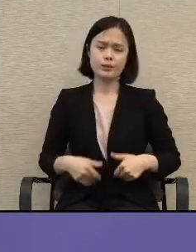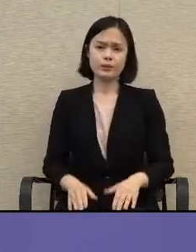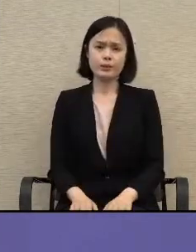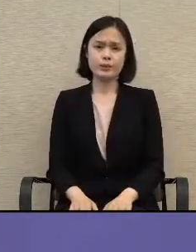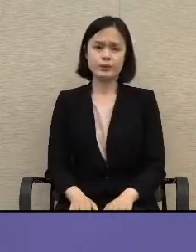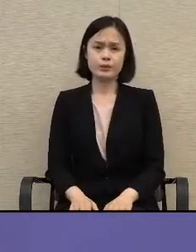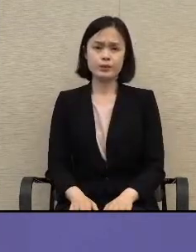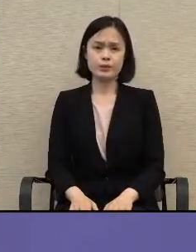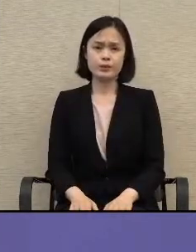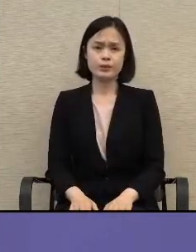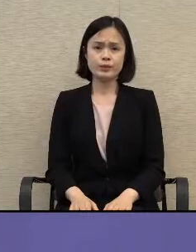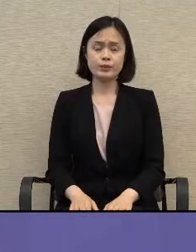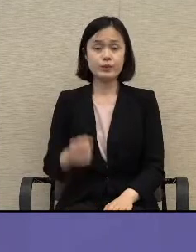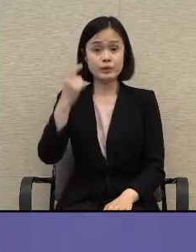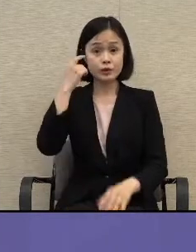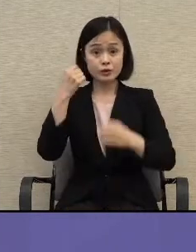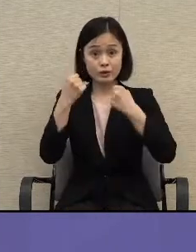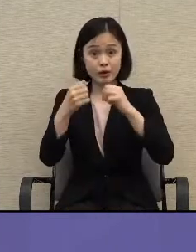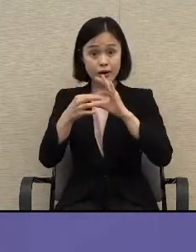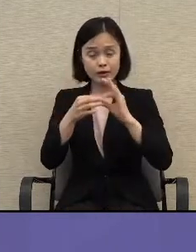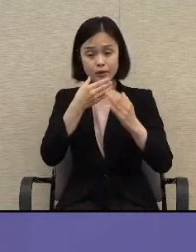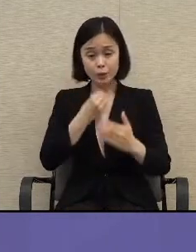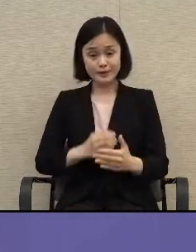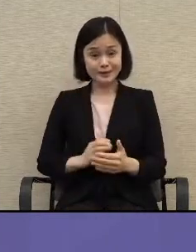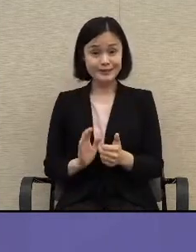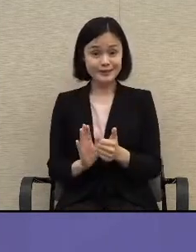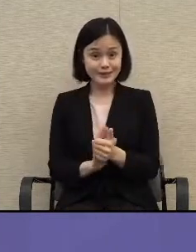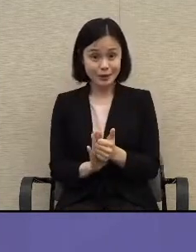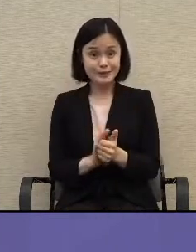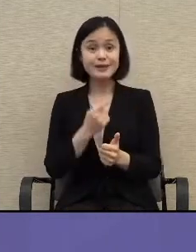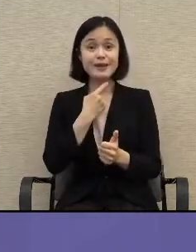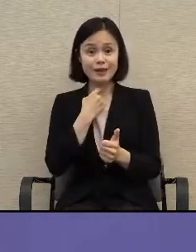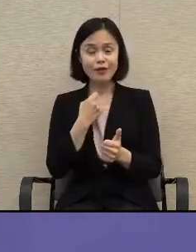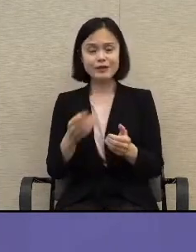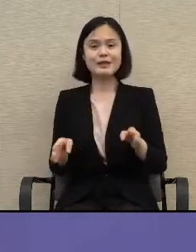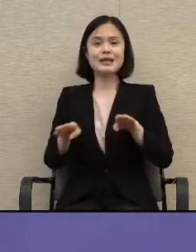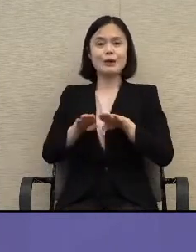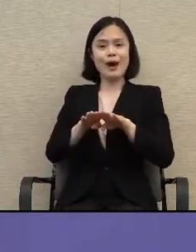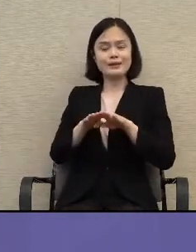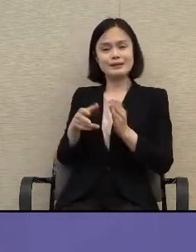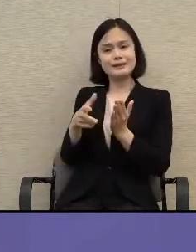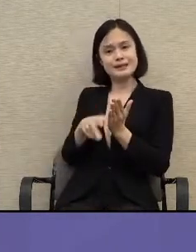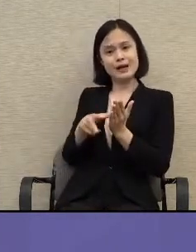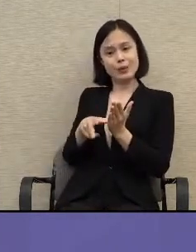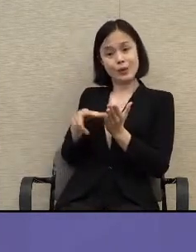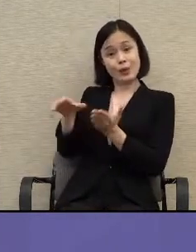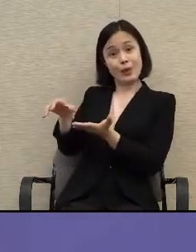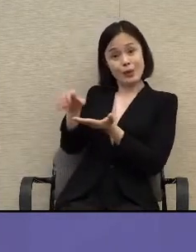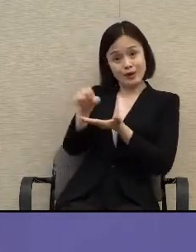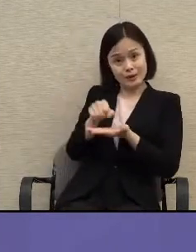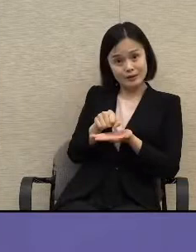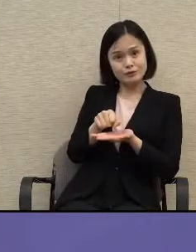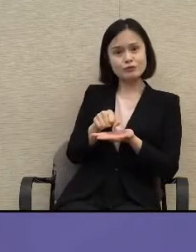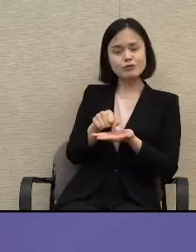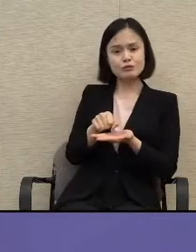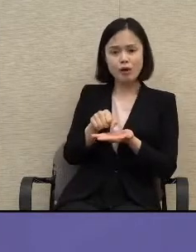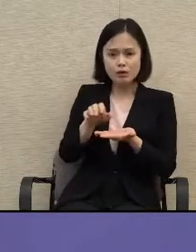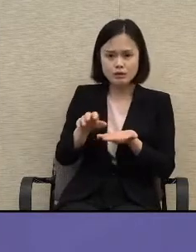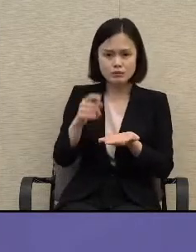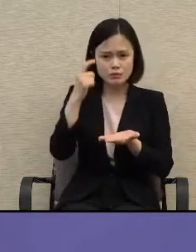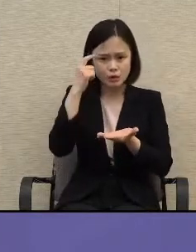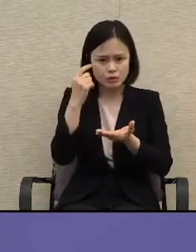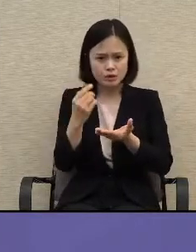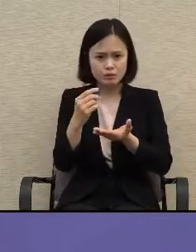정신건강과 관련된 서비스를 제공했던 유관 자원들을 그대로 활용하여 이러한 새롭게 부상되는 정신건강 문제에 대한